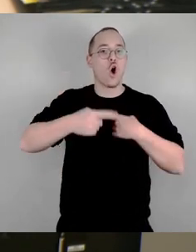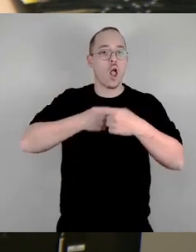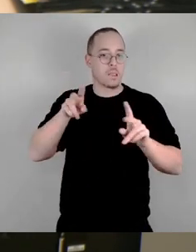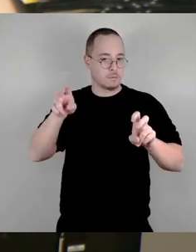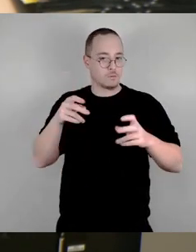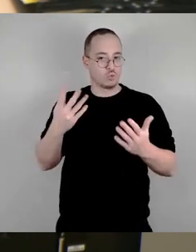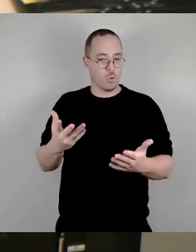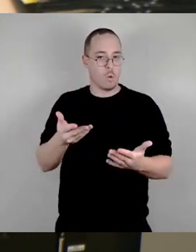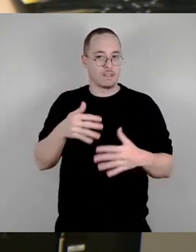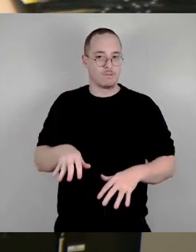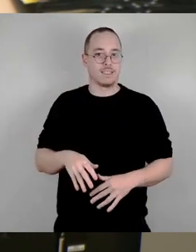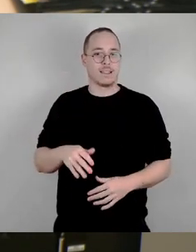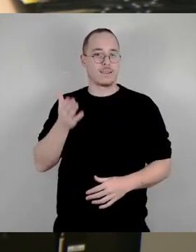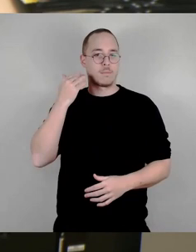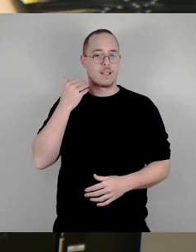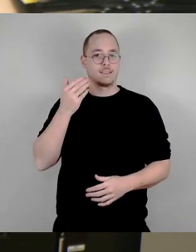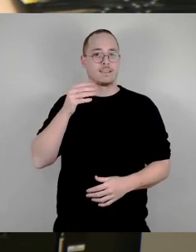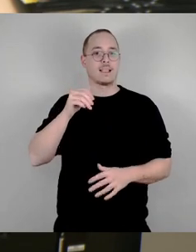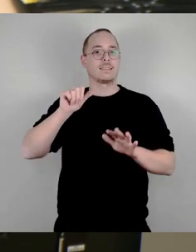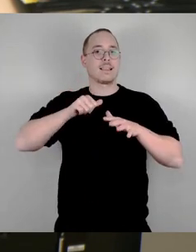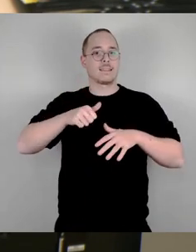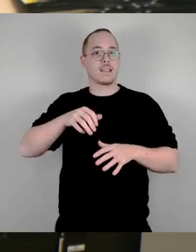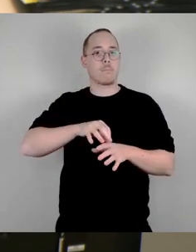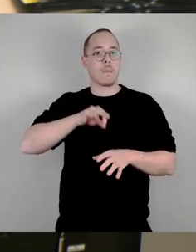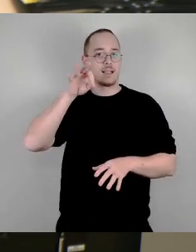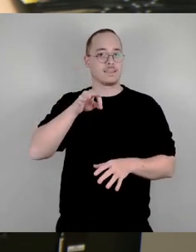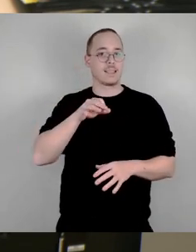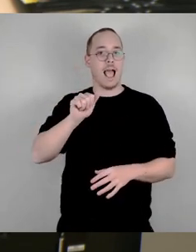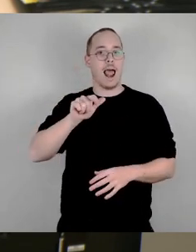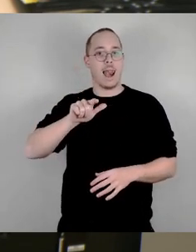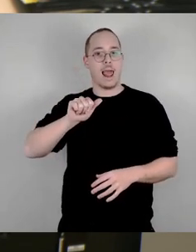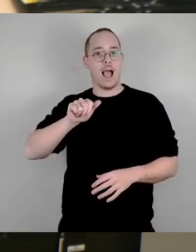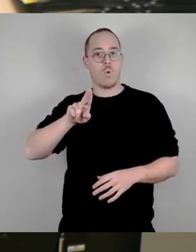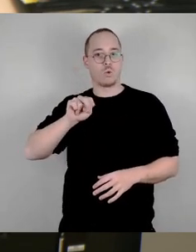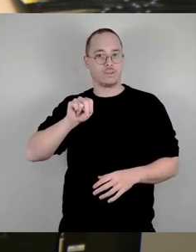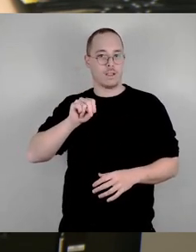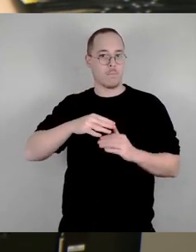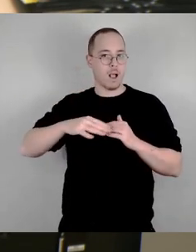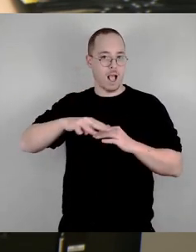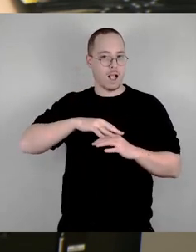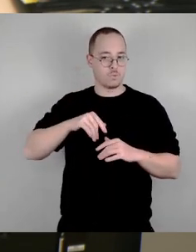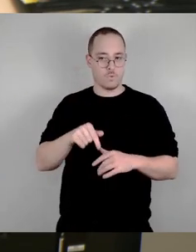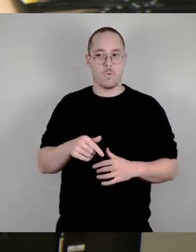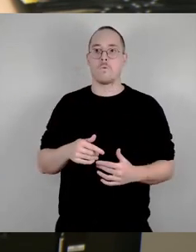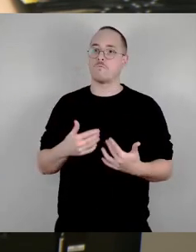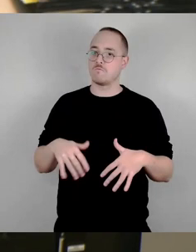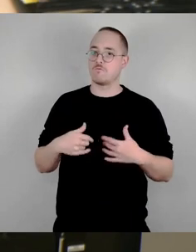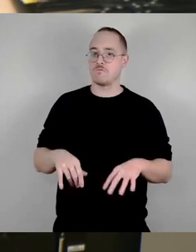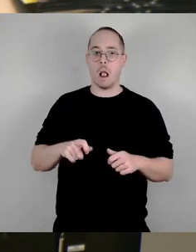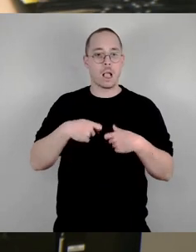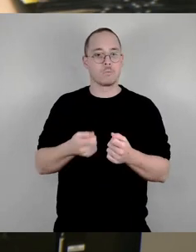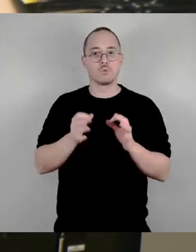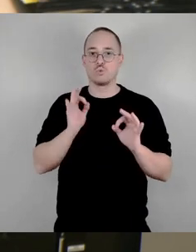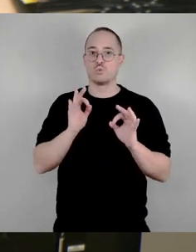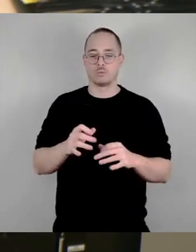Grunde möchten wir nochmal beantragen, eine Ergänzung in der Beschlussfassung des Sportausschusses, der einen urbanen Bewegungsraum neben den jetzt